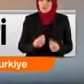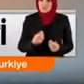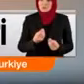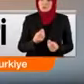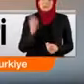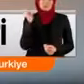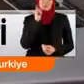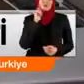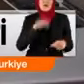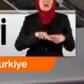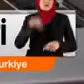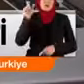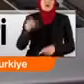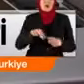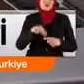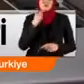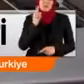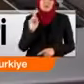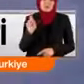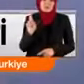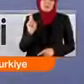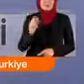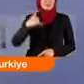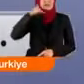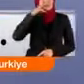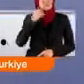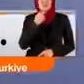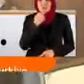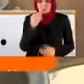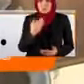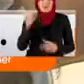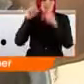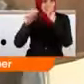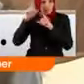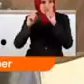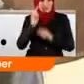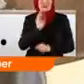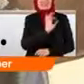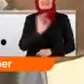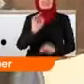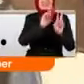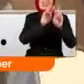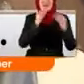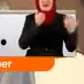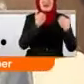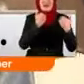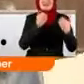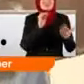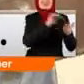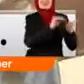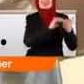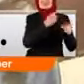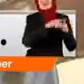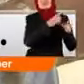Koyuncu'nun fotoğraflarını ve telefon numarasını ahlaksız tellerde paylaştı Dilek elemek itibarını düşürmek Ve